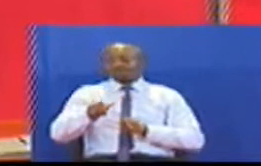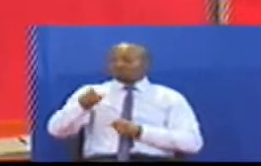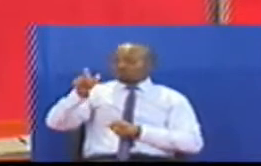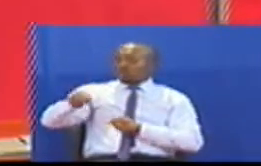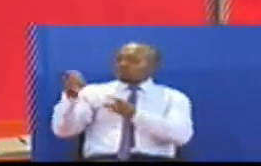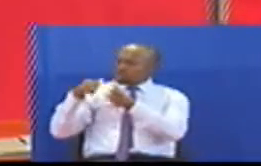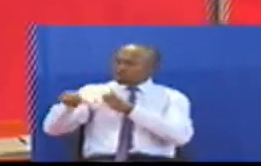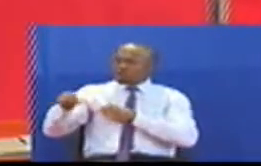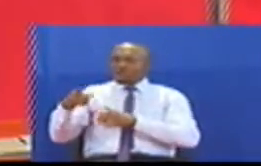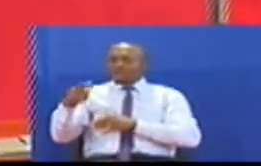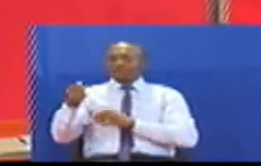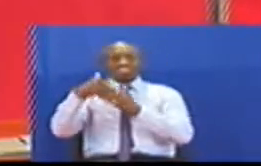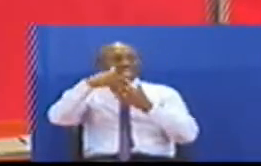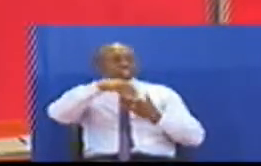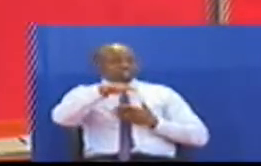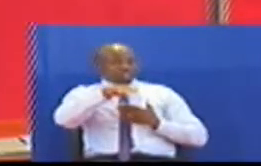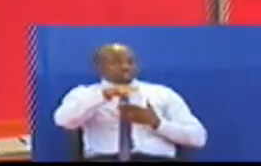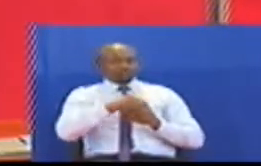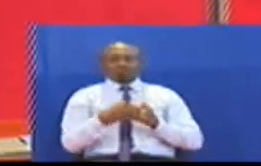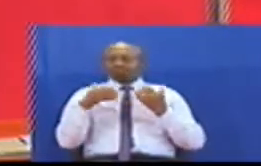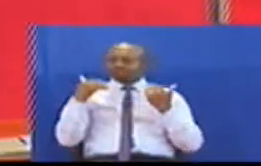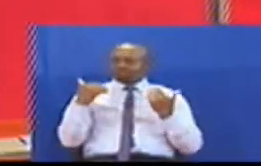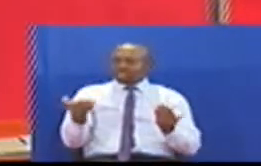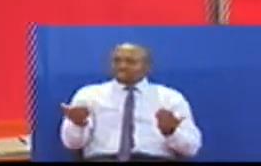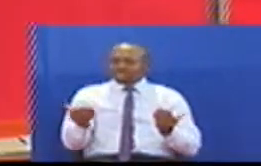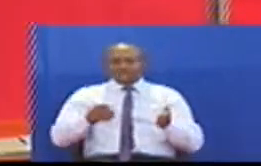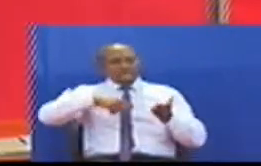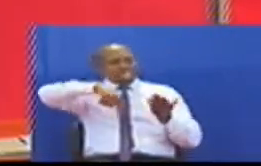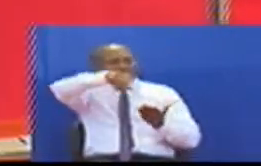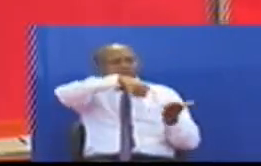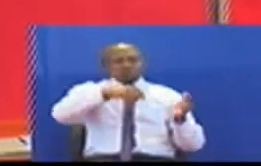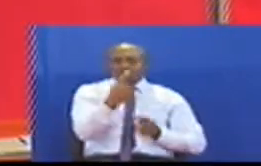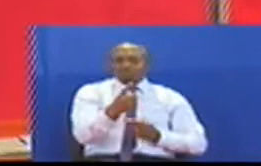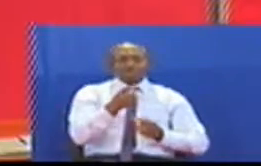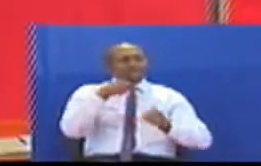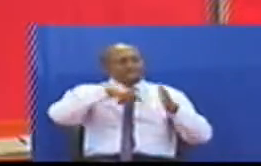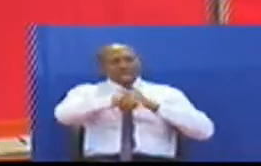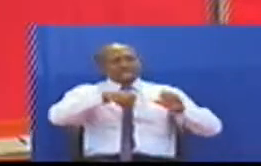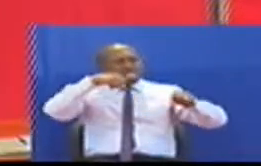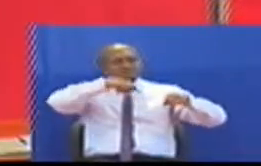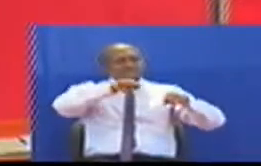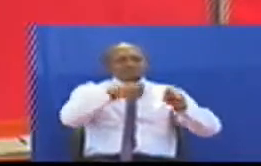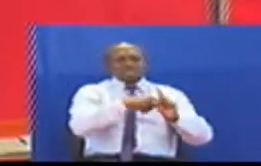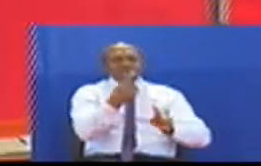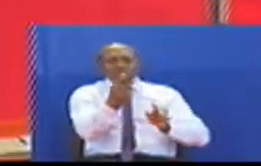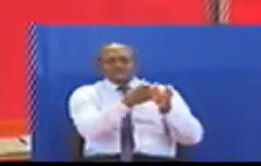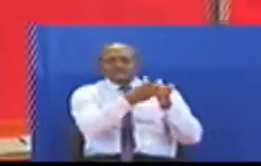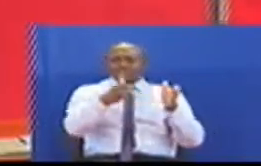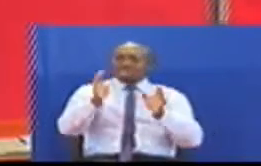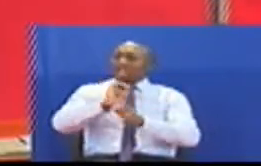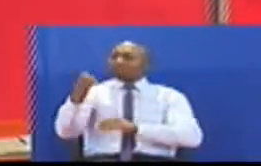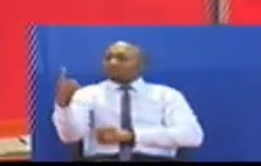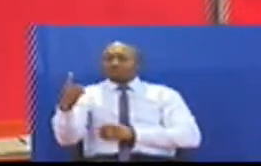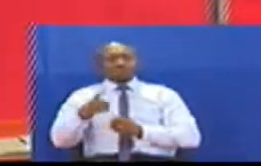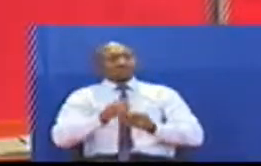kwa fedha za kigeni. Sasa ukiangalia kituo kimoja unakuta kina pikipiki 200 mpaka 1000, zinaoza, zinanyeshewa